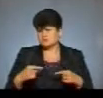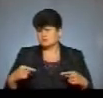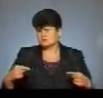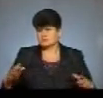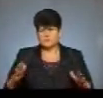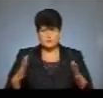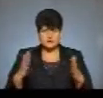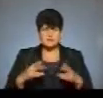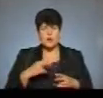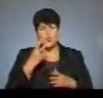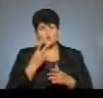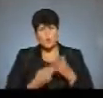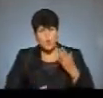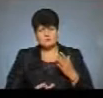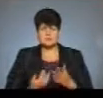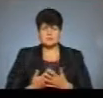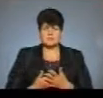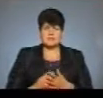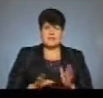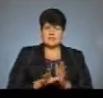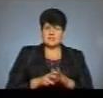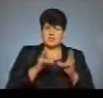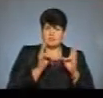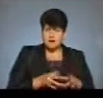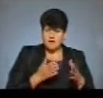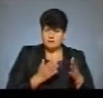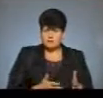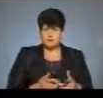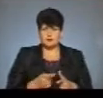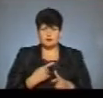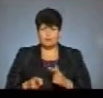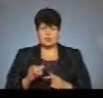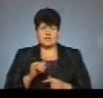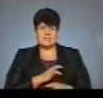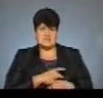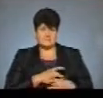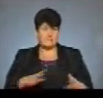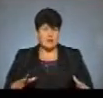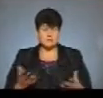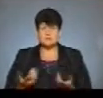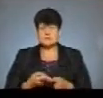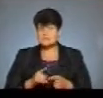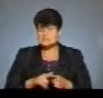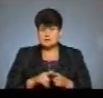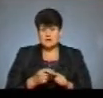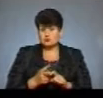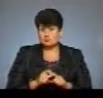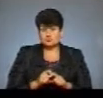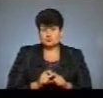наприклад, утоплення воді, електрична травма або ж гострий інфаркт міокарду. Тобто це досить